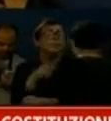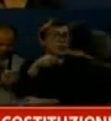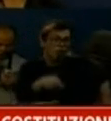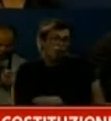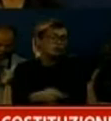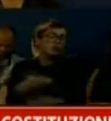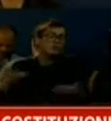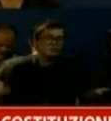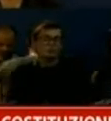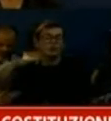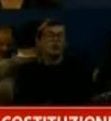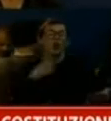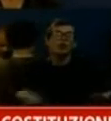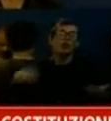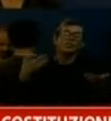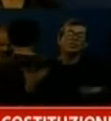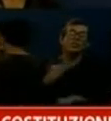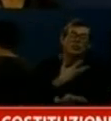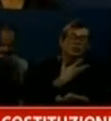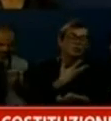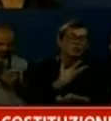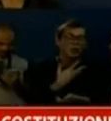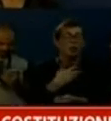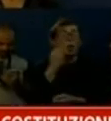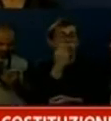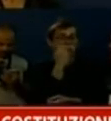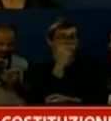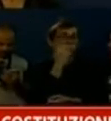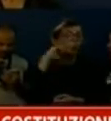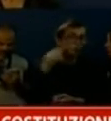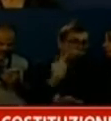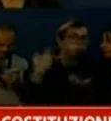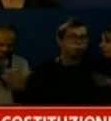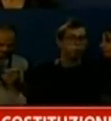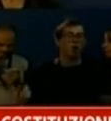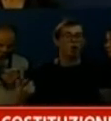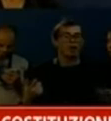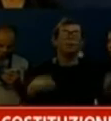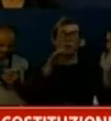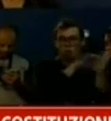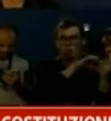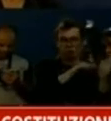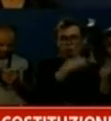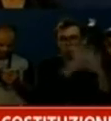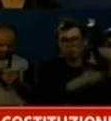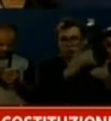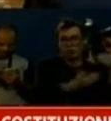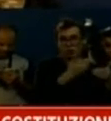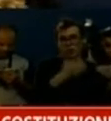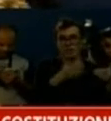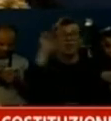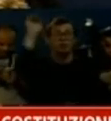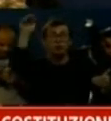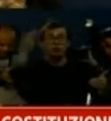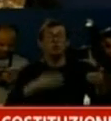di questa buona manutenzione costituzionale per mettere la Costituzione nella condizione di funzionare meglio. Ma